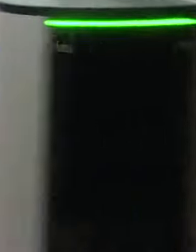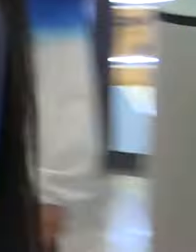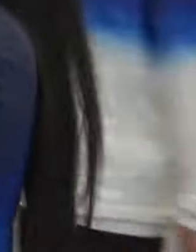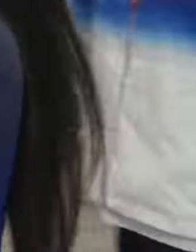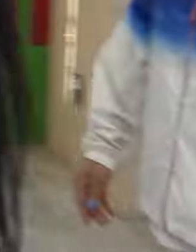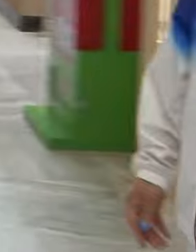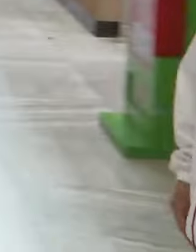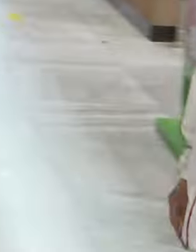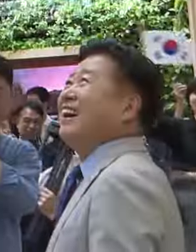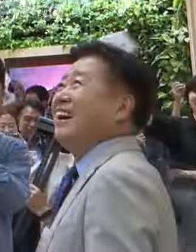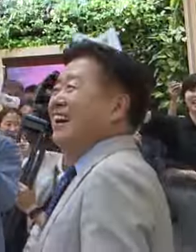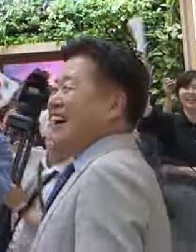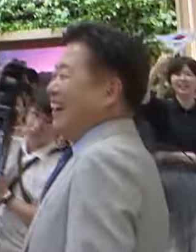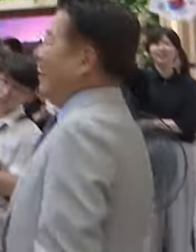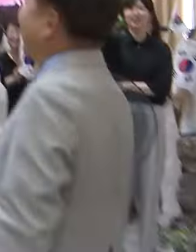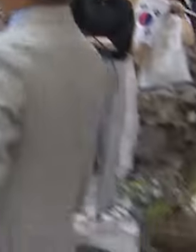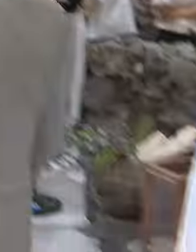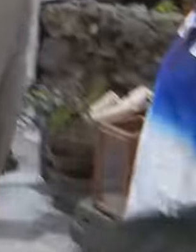가겠습니다.